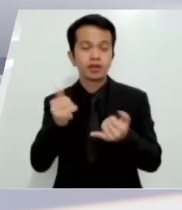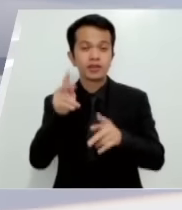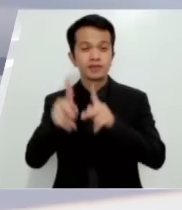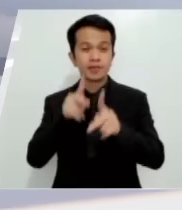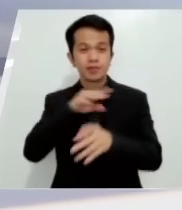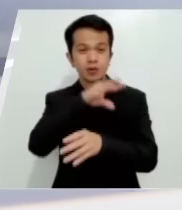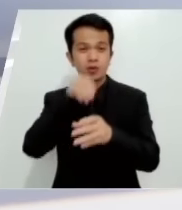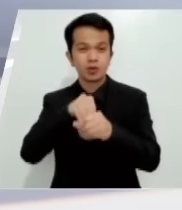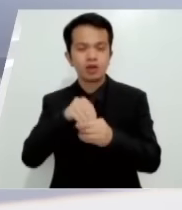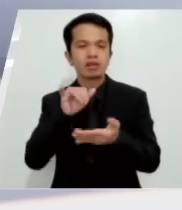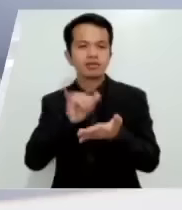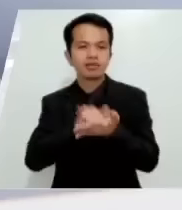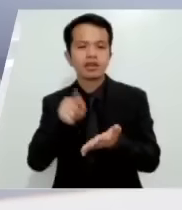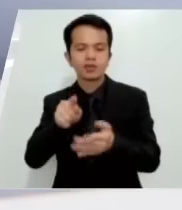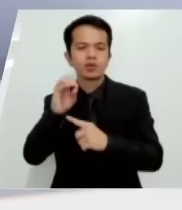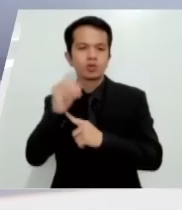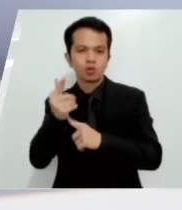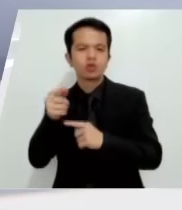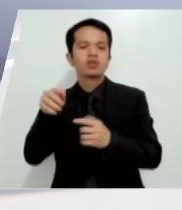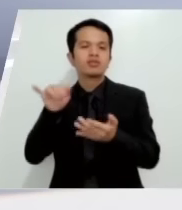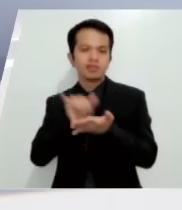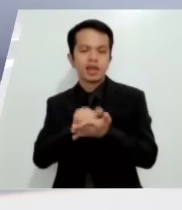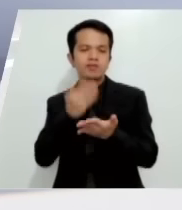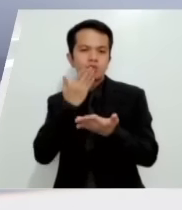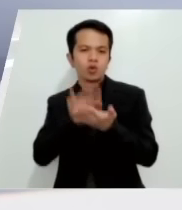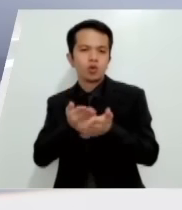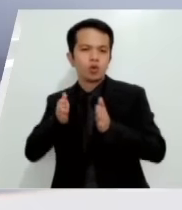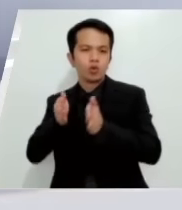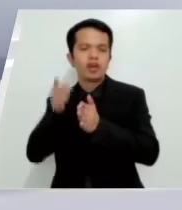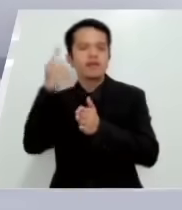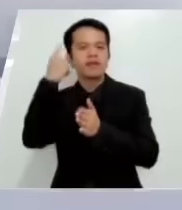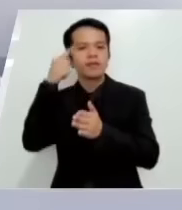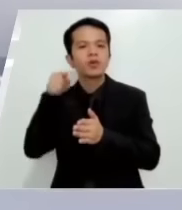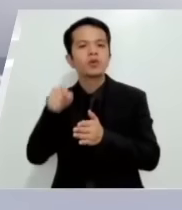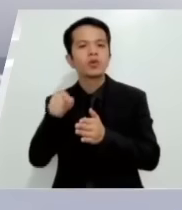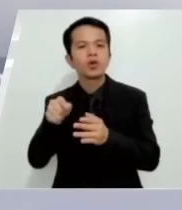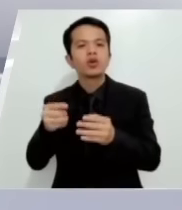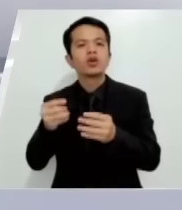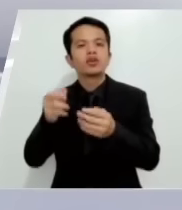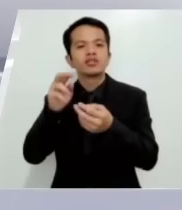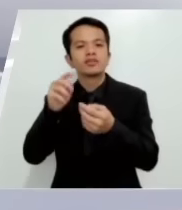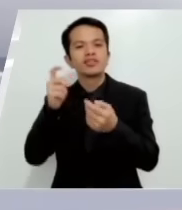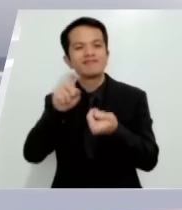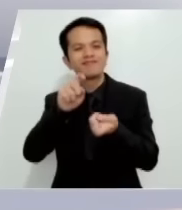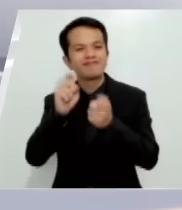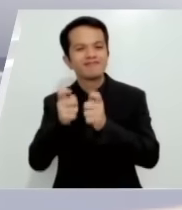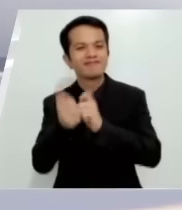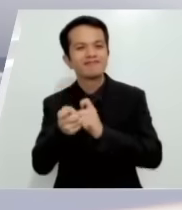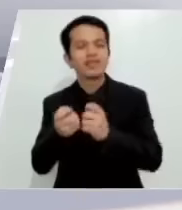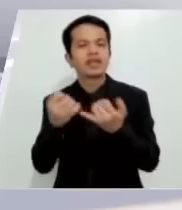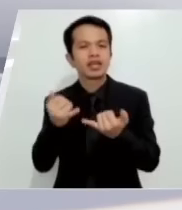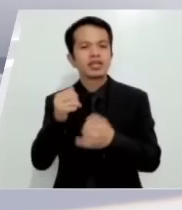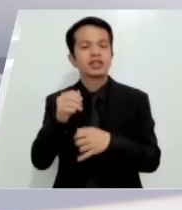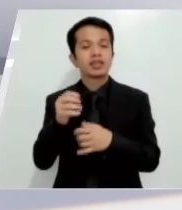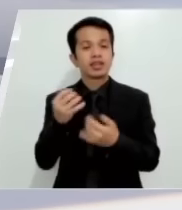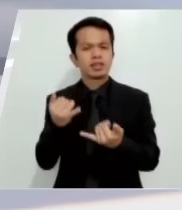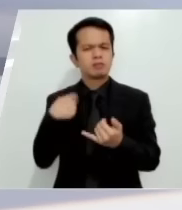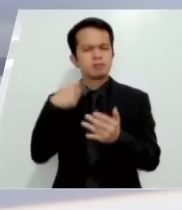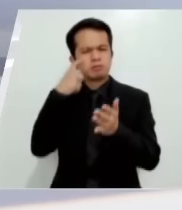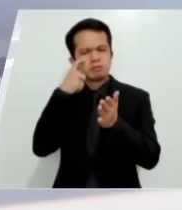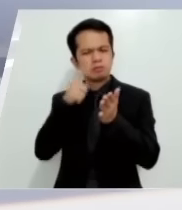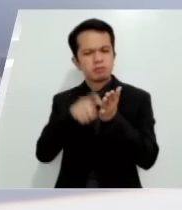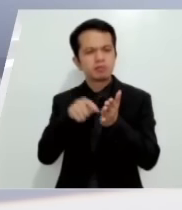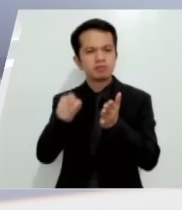lehitimo at demokratik na paraan para magpanukala ng reforma. Naobserbahan daw niya na nagiging hadlang sa